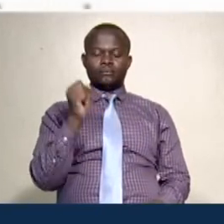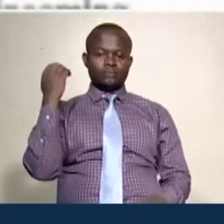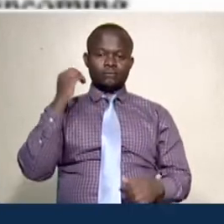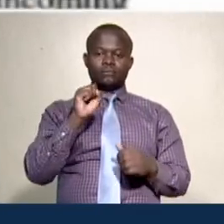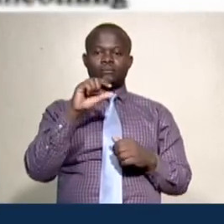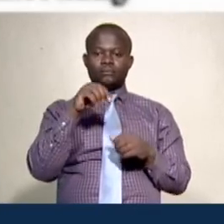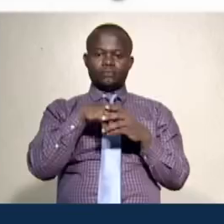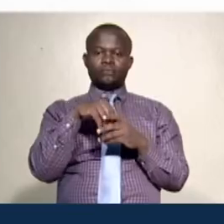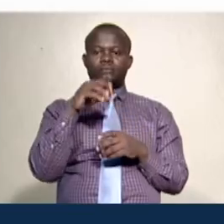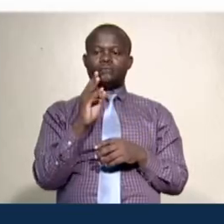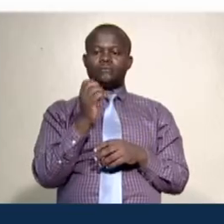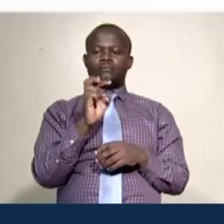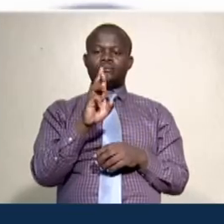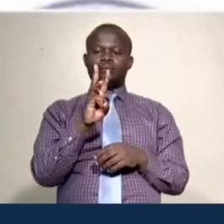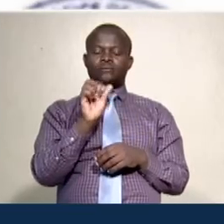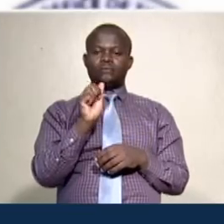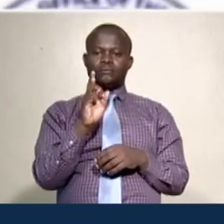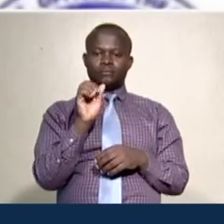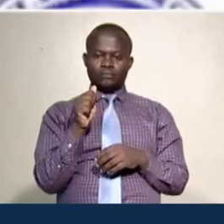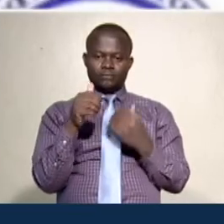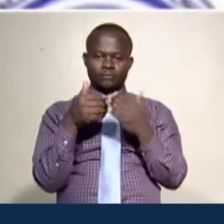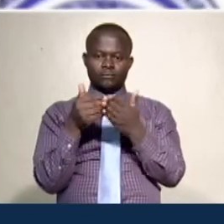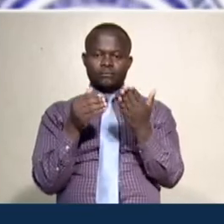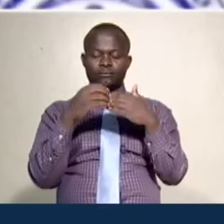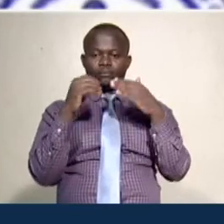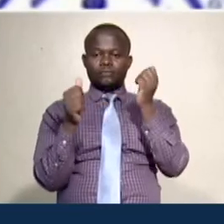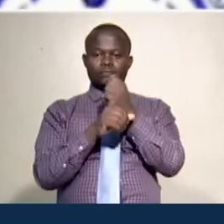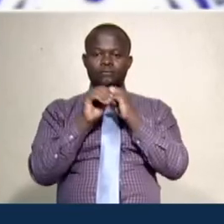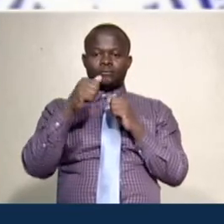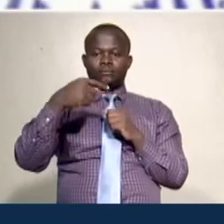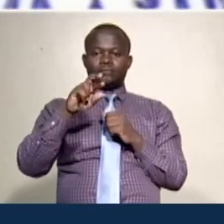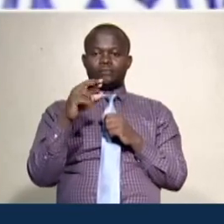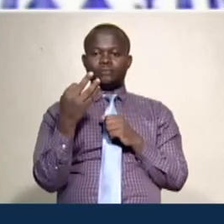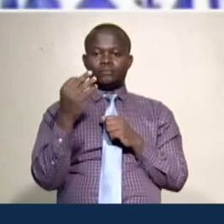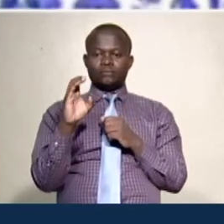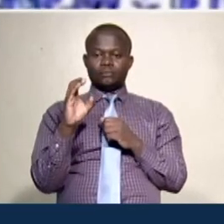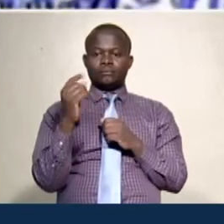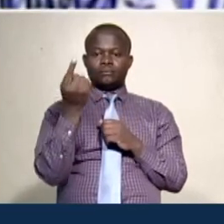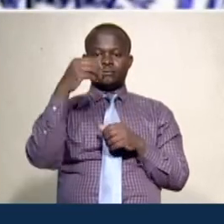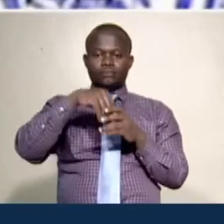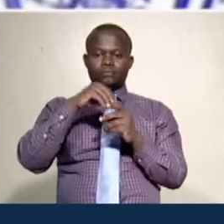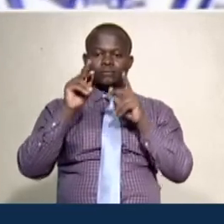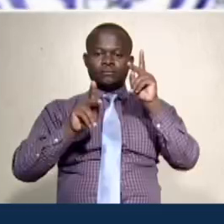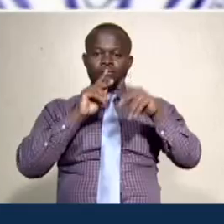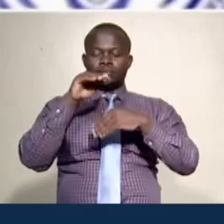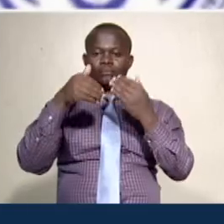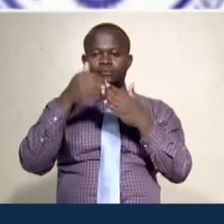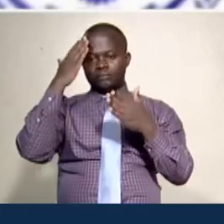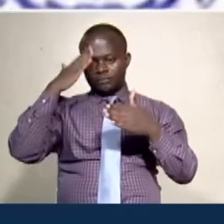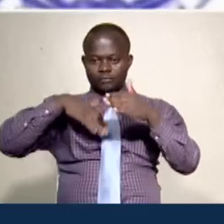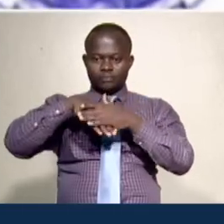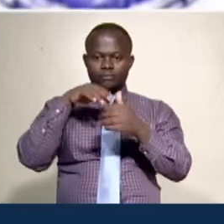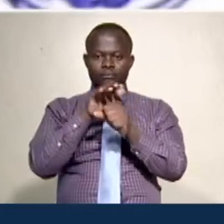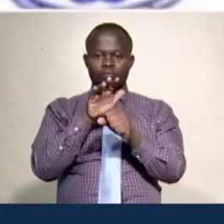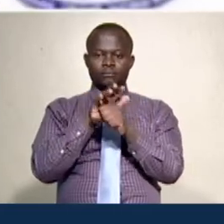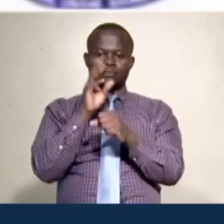SG muri Ferwafa. Akaba yagizwe rero uyu muyobozi wungirije muri APR, benshi bavuga ko ari umwe mu bantu bazi umupira cyane